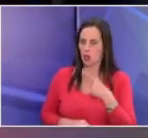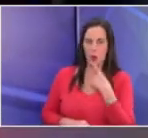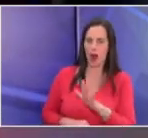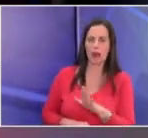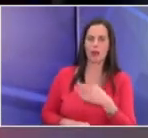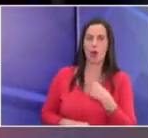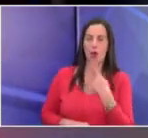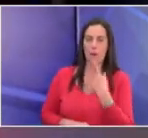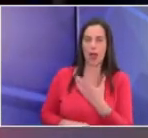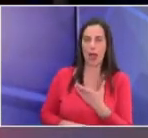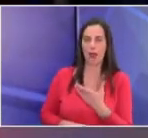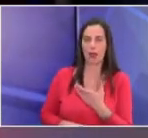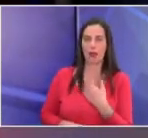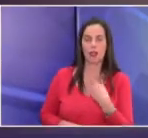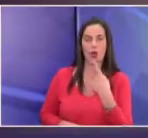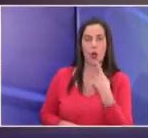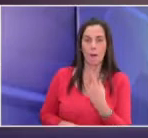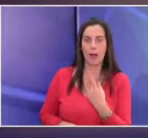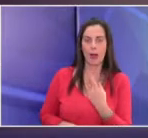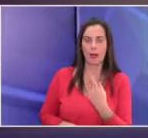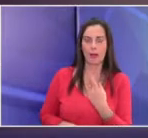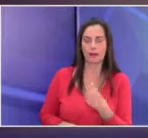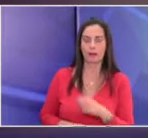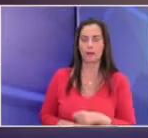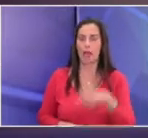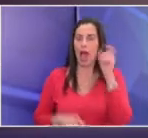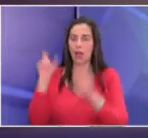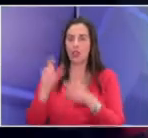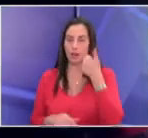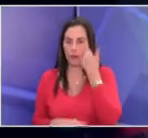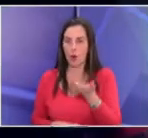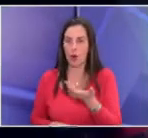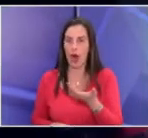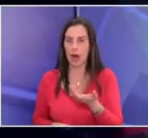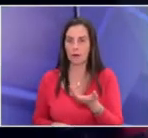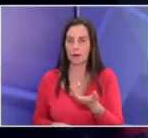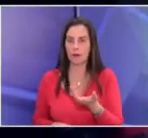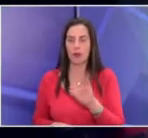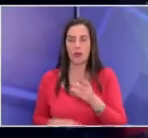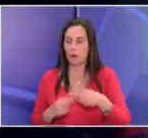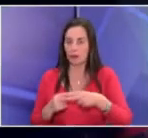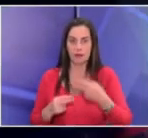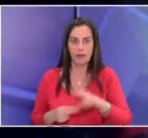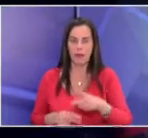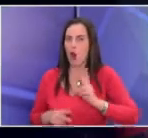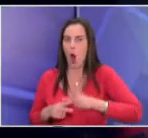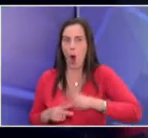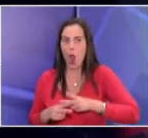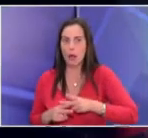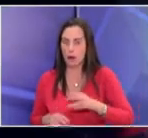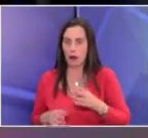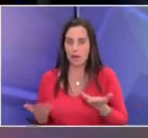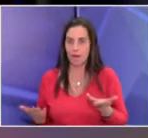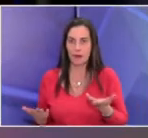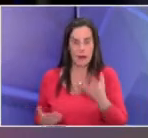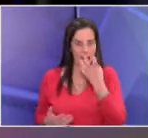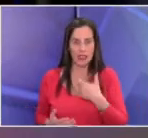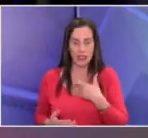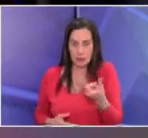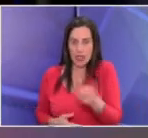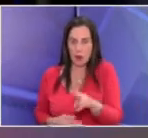במקום שעכשיו הנכים התאגדו, עזבו אותי עזריאלי, לחסום את עזריאלי, שהופכים גם אנשים שאוהבים את ומזדהים הנכים, ברגע שאת עושה